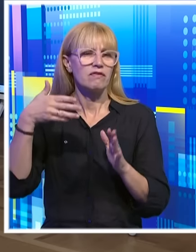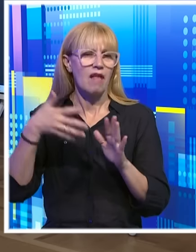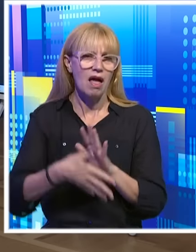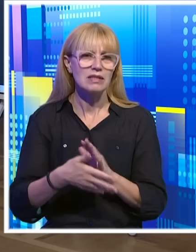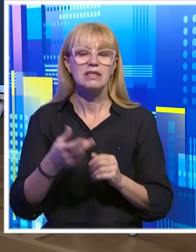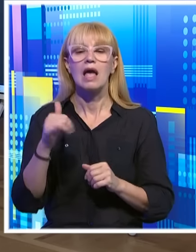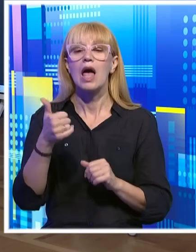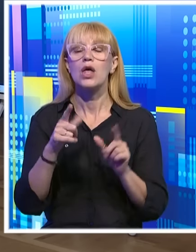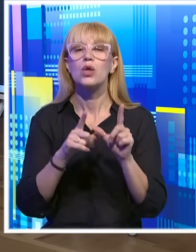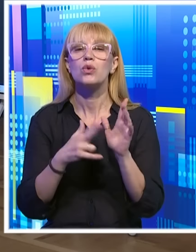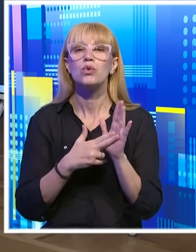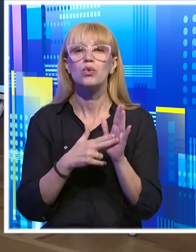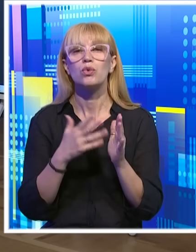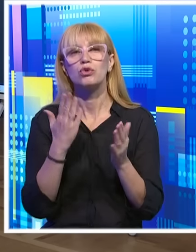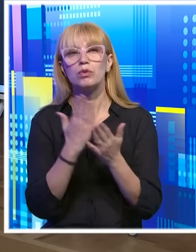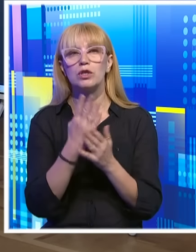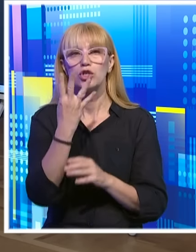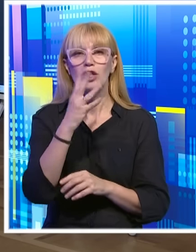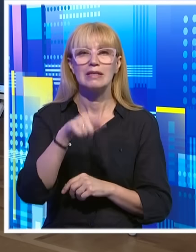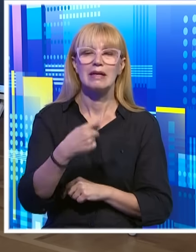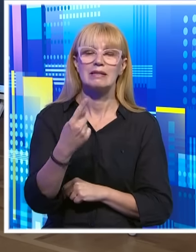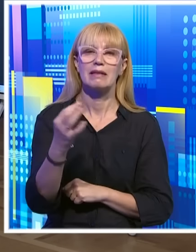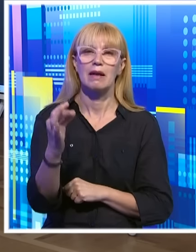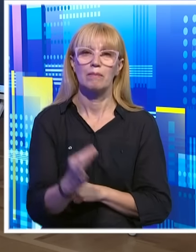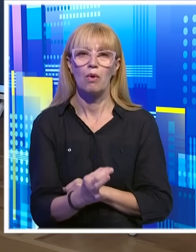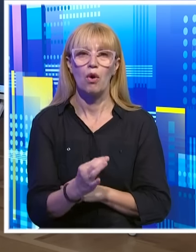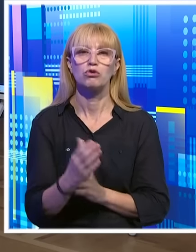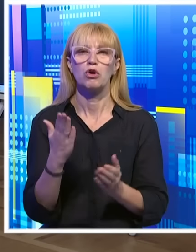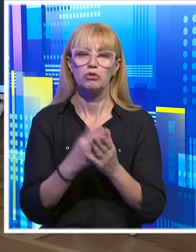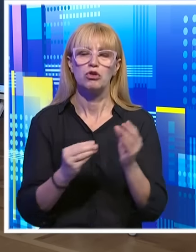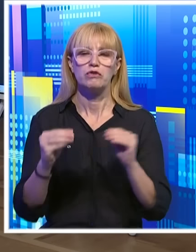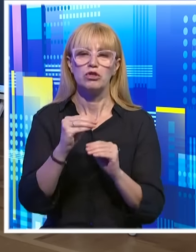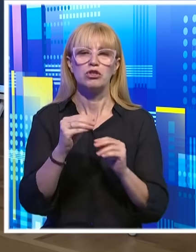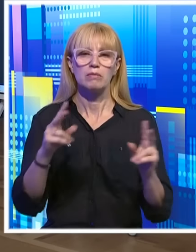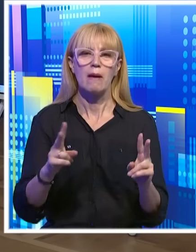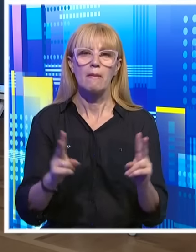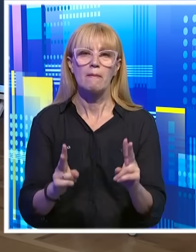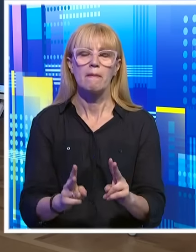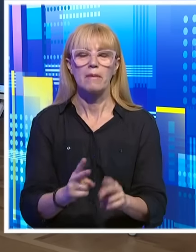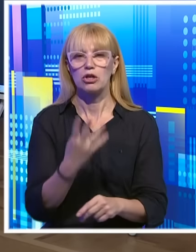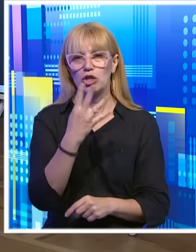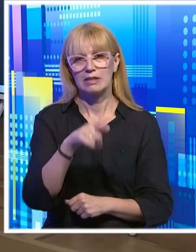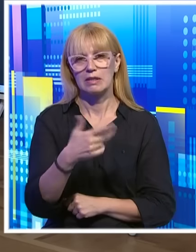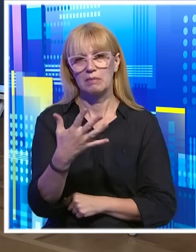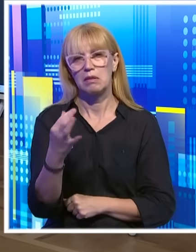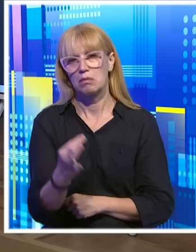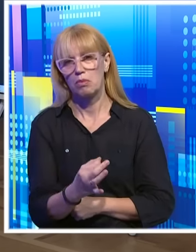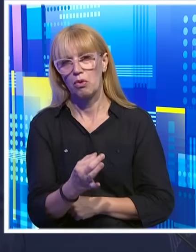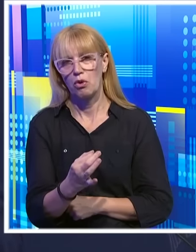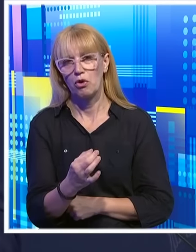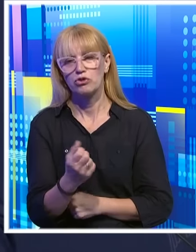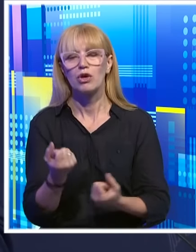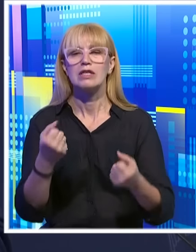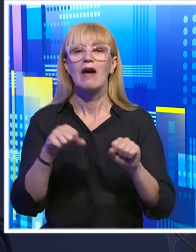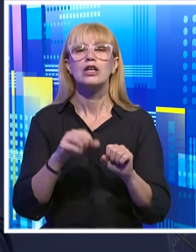u junu bude na nivou od 4,1%, da dalje pada sa 4,5%, zvanično ćete procenu dobiti